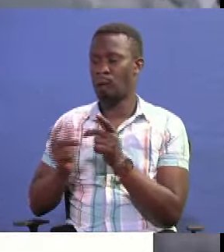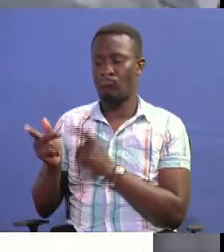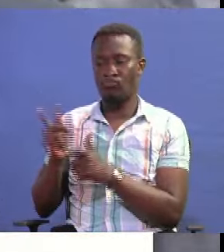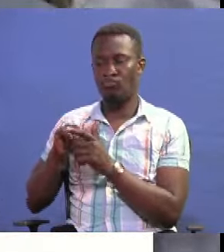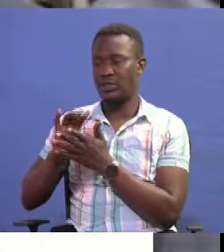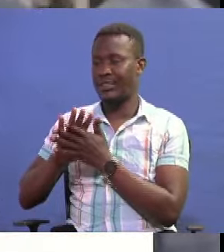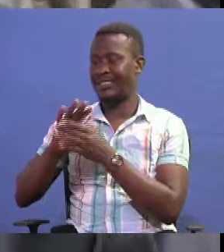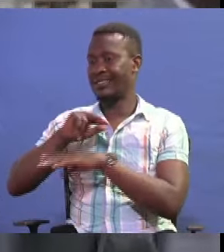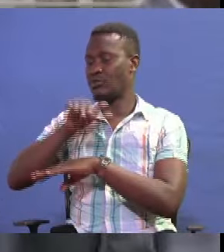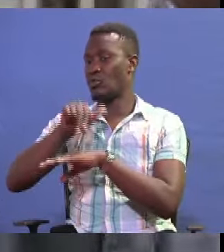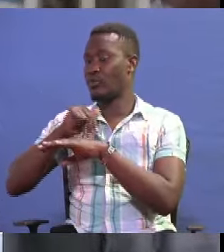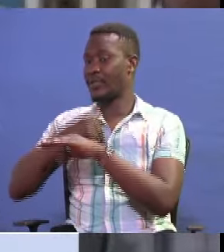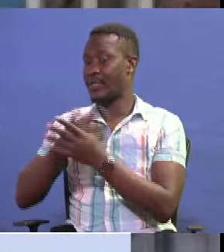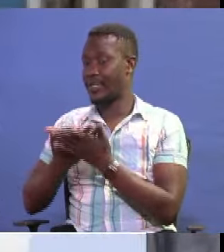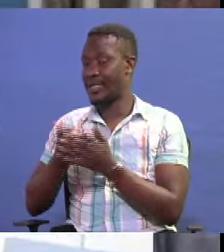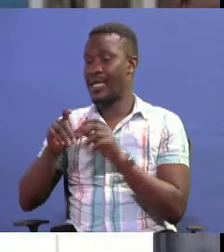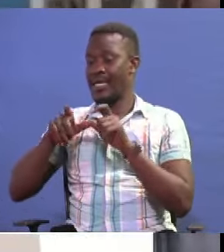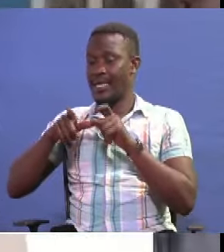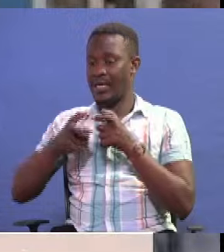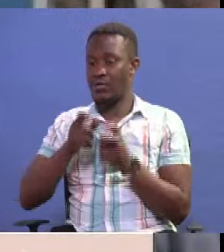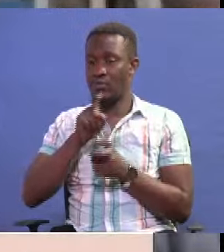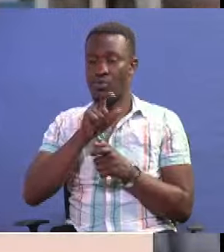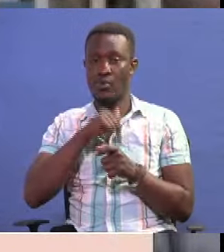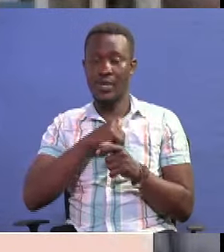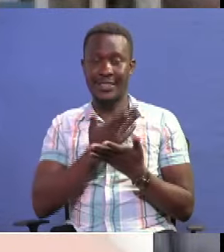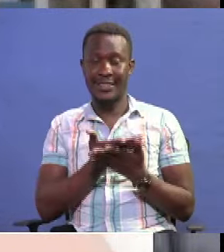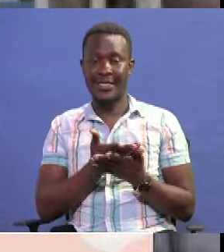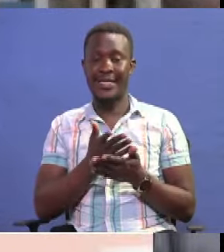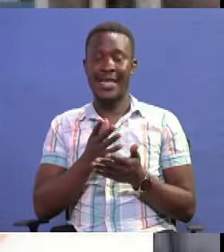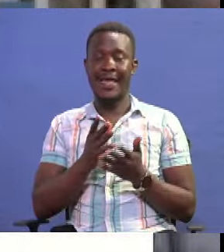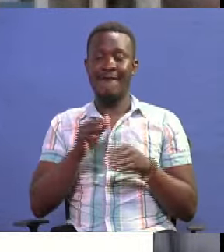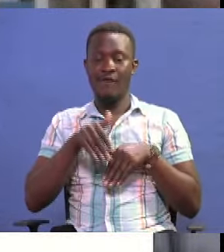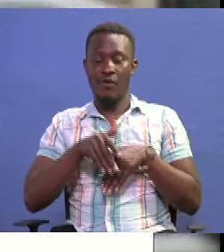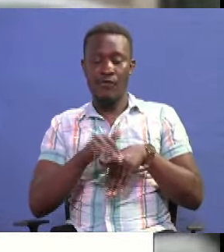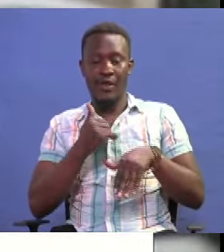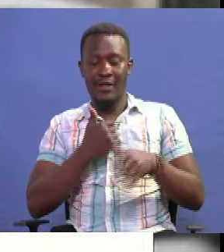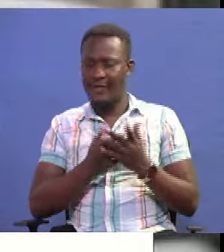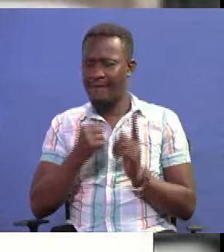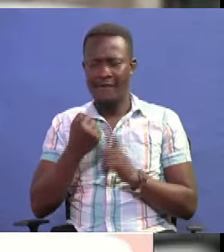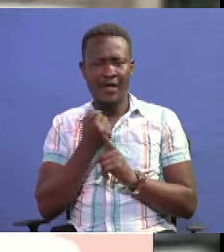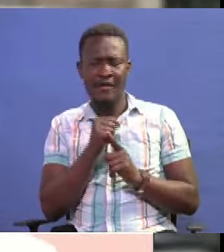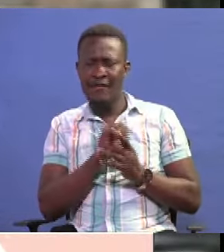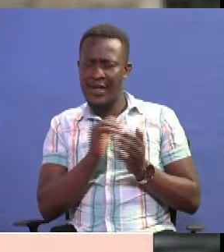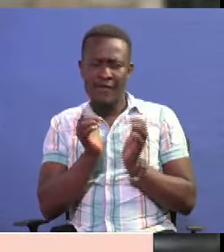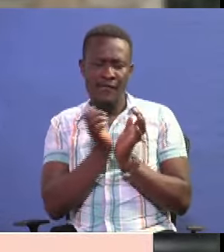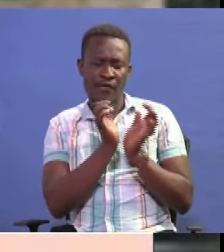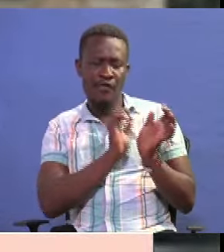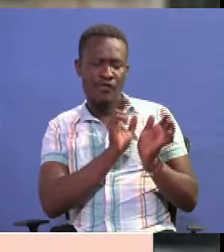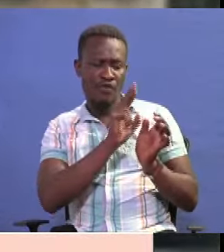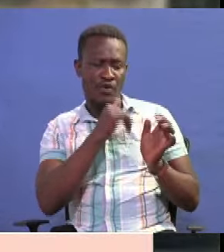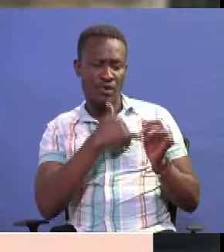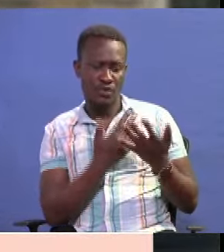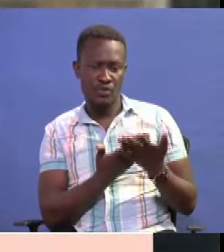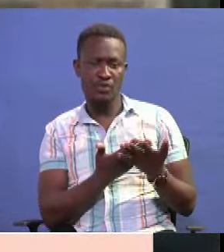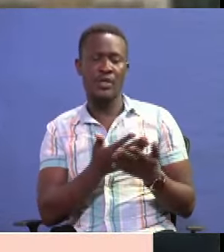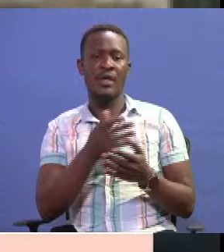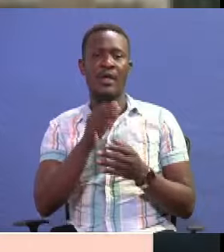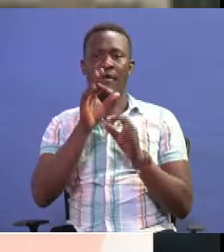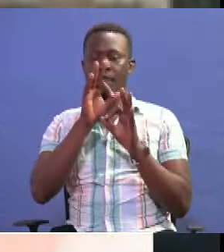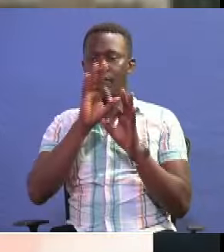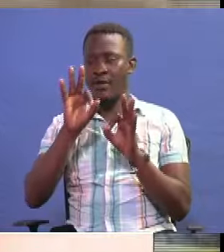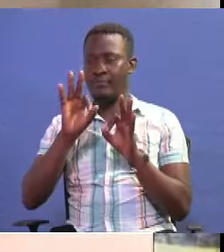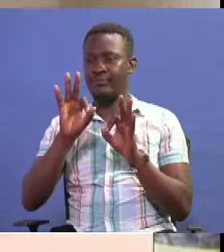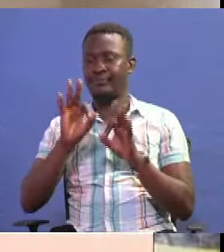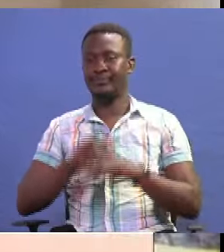nchini hasa kwenye mtandao wa x ambo wafuasi wake wania kuwa kw kutum freeb face